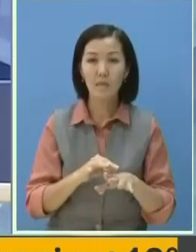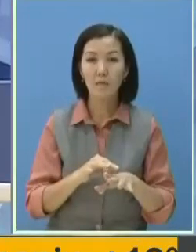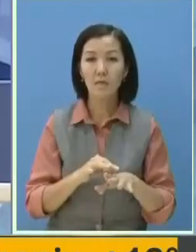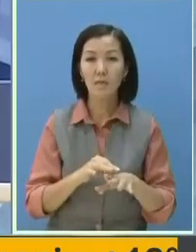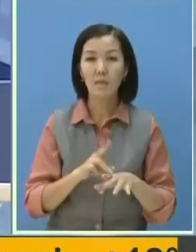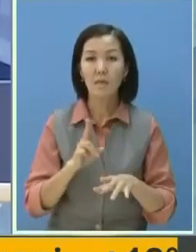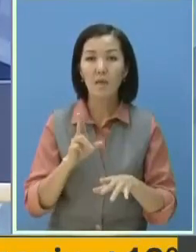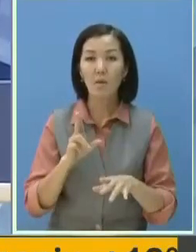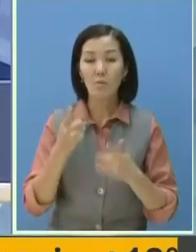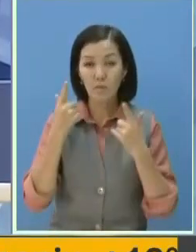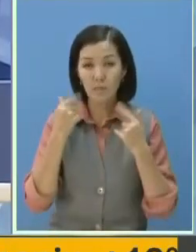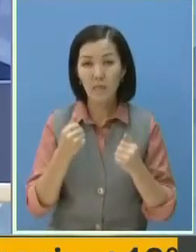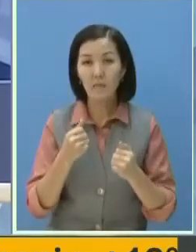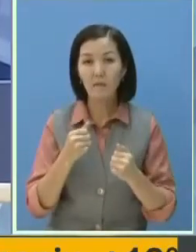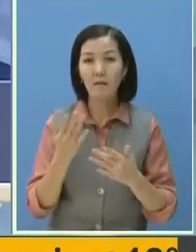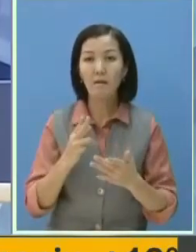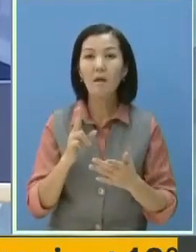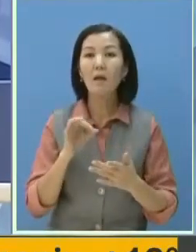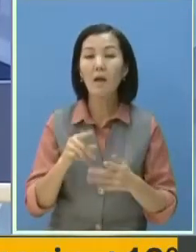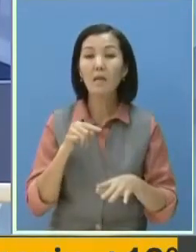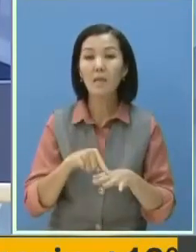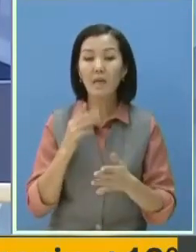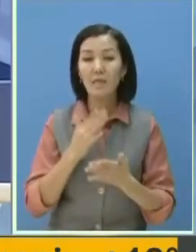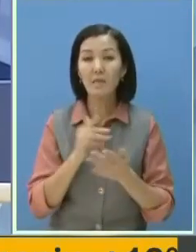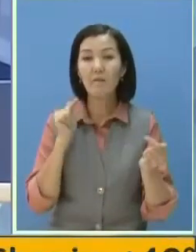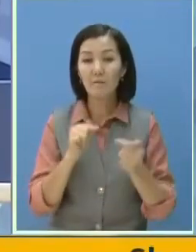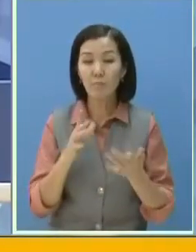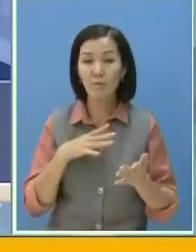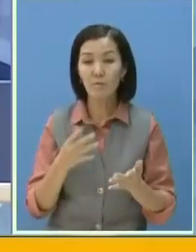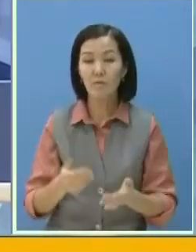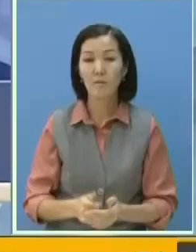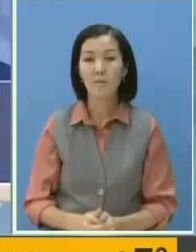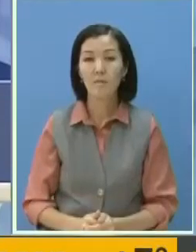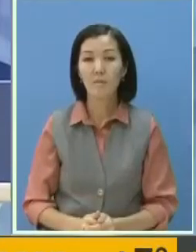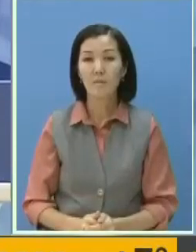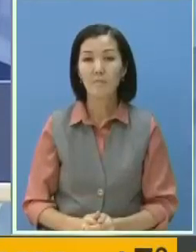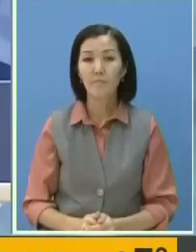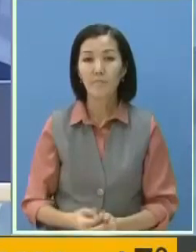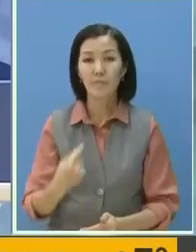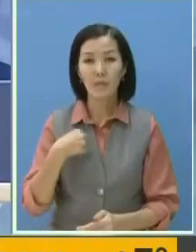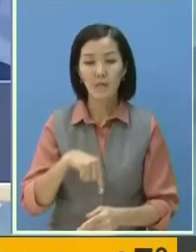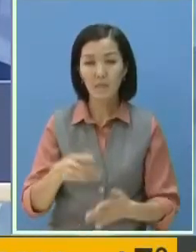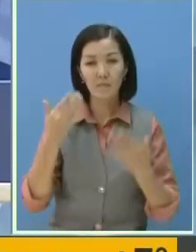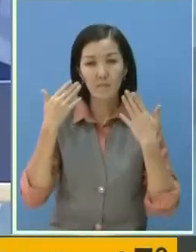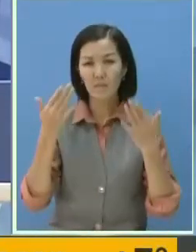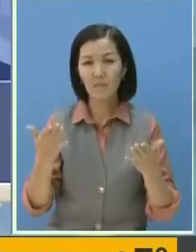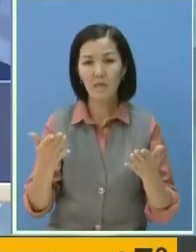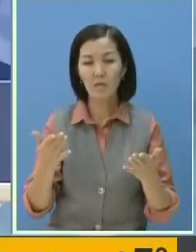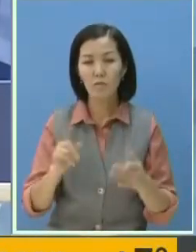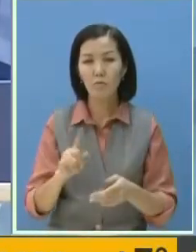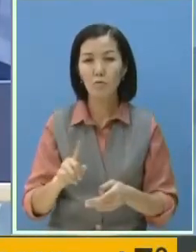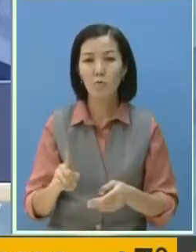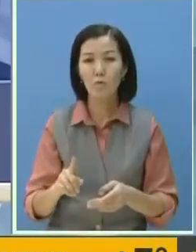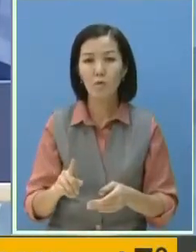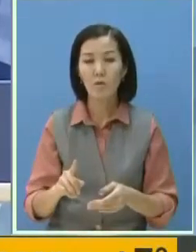него реагировать. И тогда вот сейчас у нас происходит так, что организм не знает, как на это реагировать. И он дает